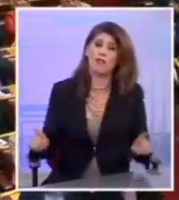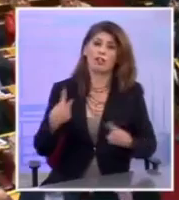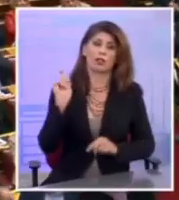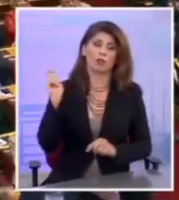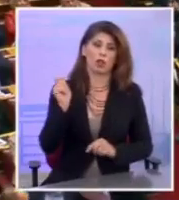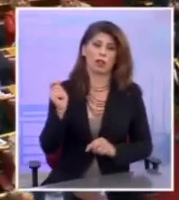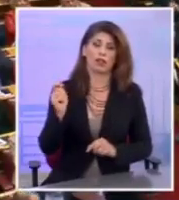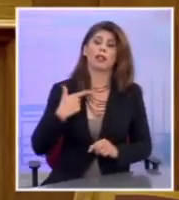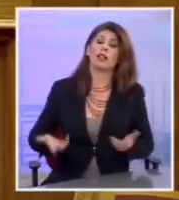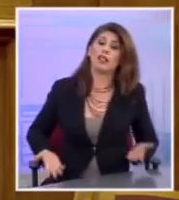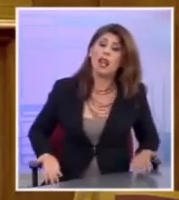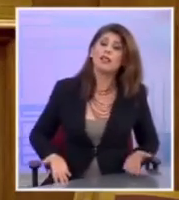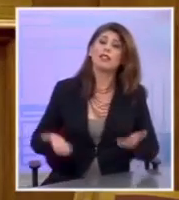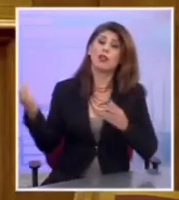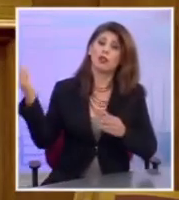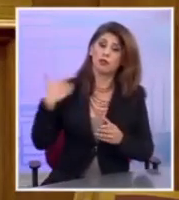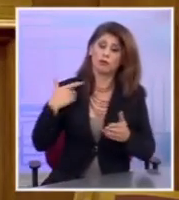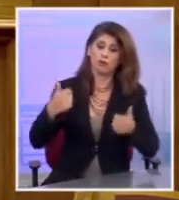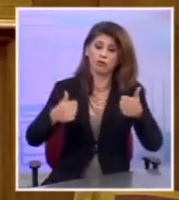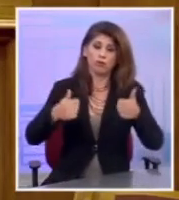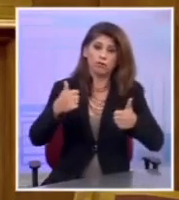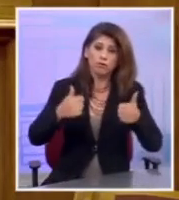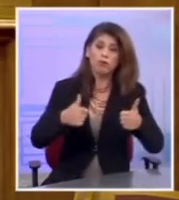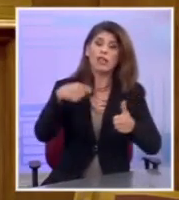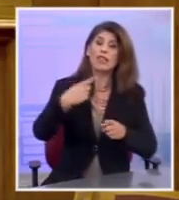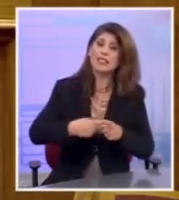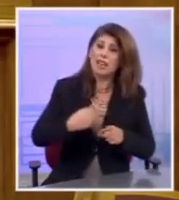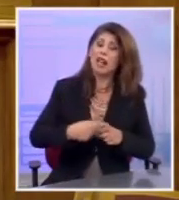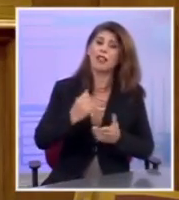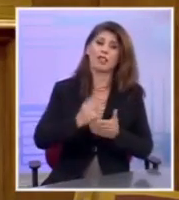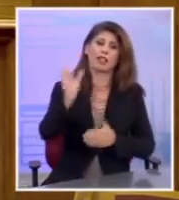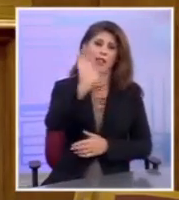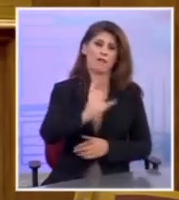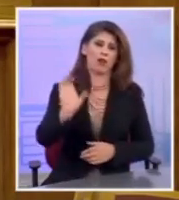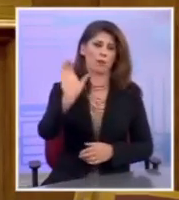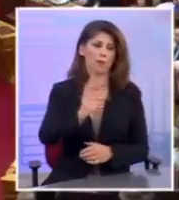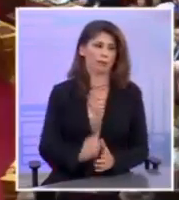πολιτική, να σηκωθούν και να μετρηθούν και στην Ελλάδα και στην Ευρώπη.